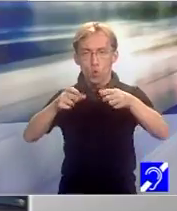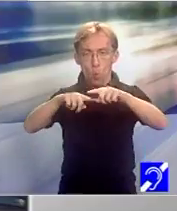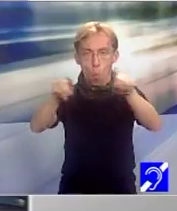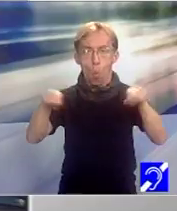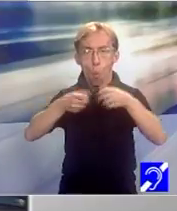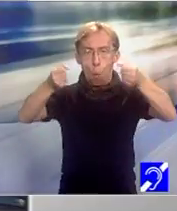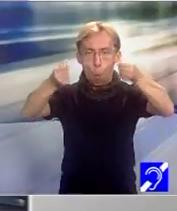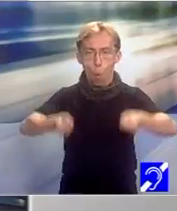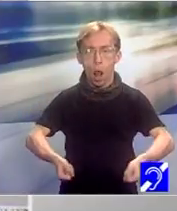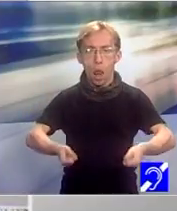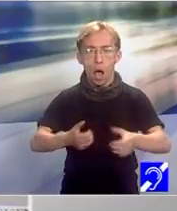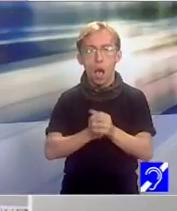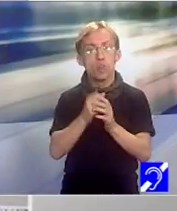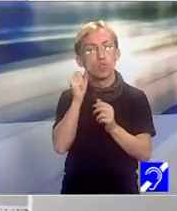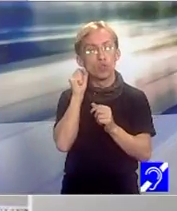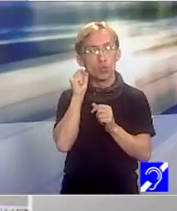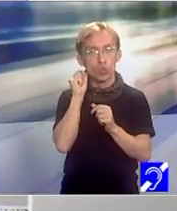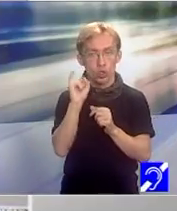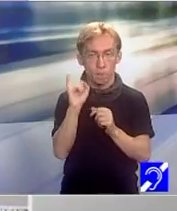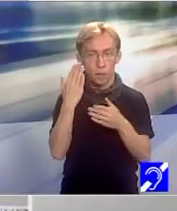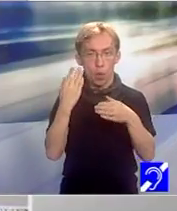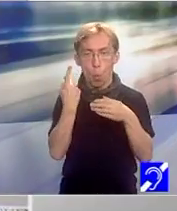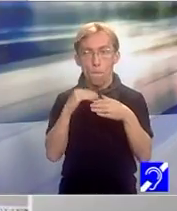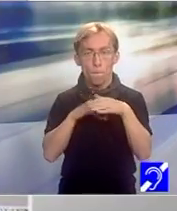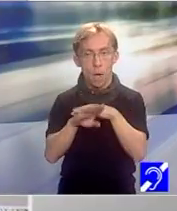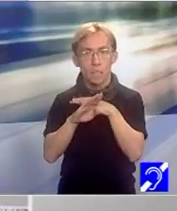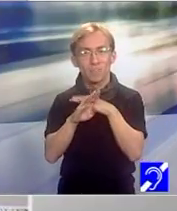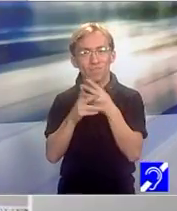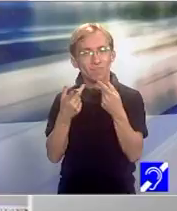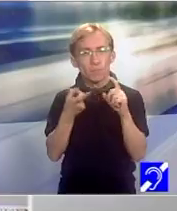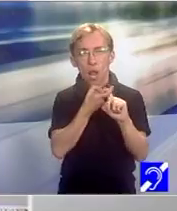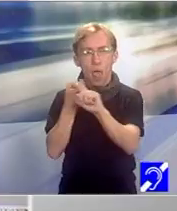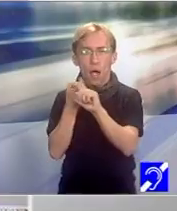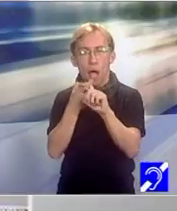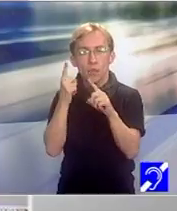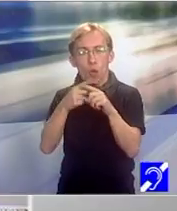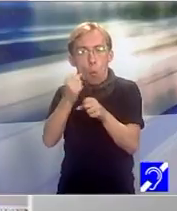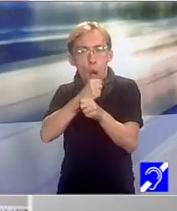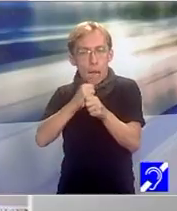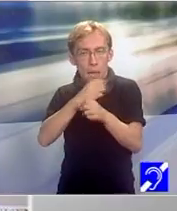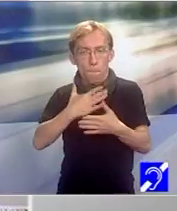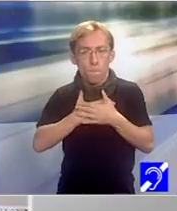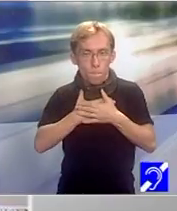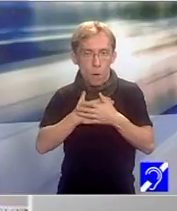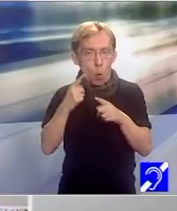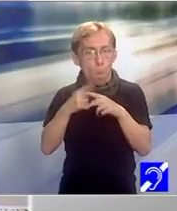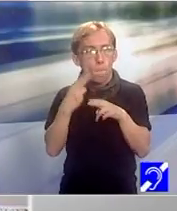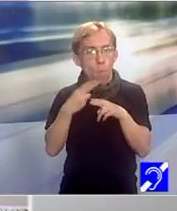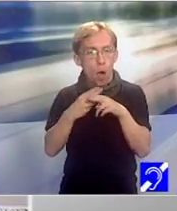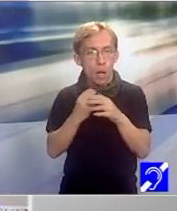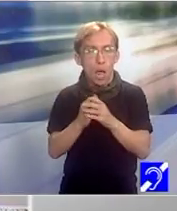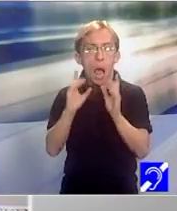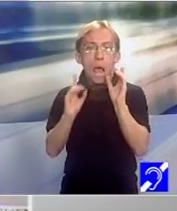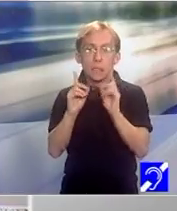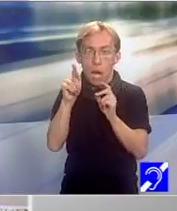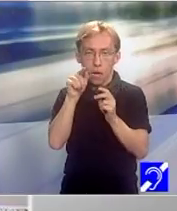ci aducând mesajul tău în urma experienței cu boala. Povestea mea este asta. Dacă în povestea mea